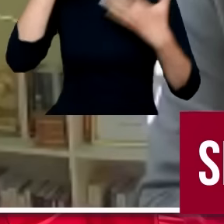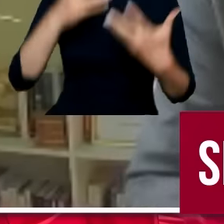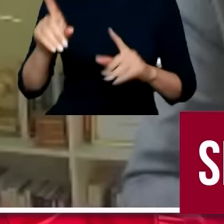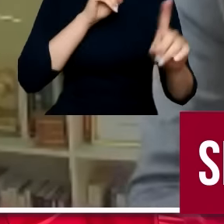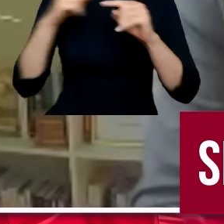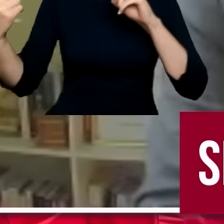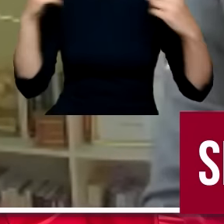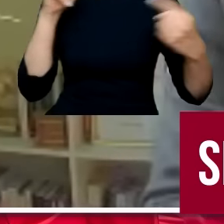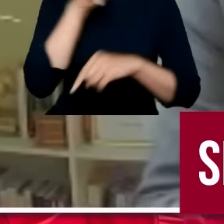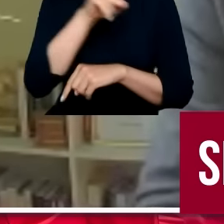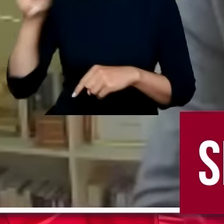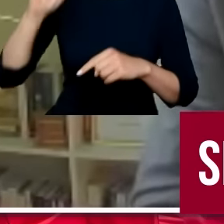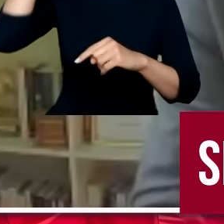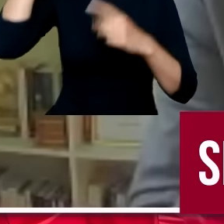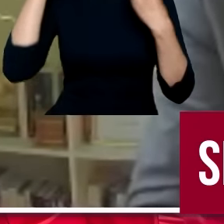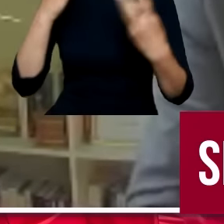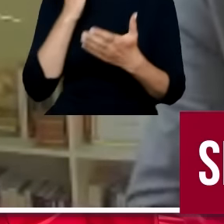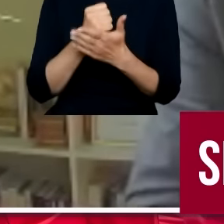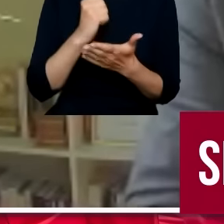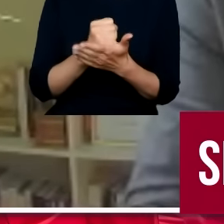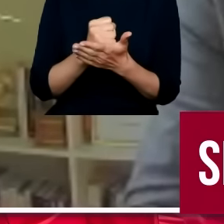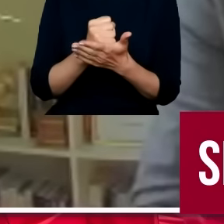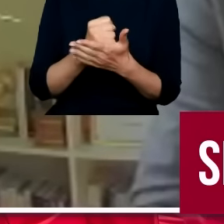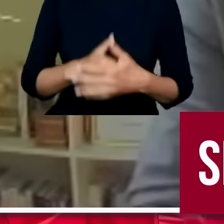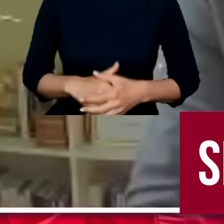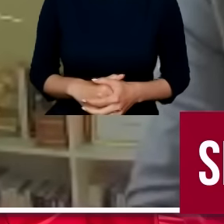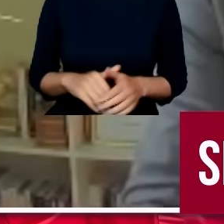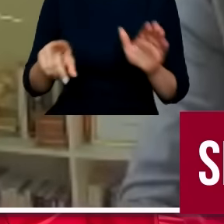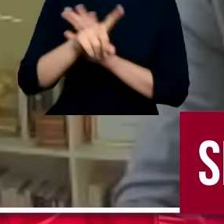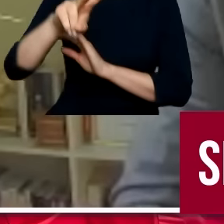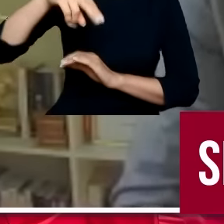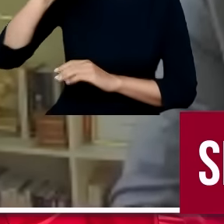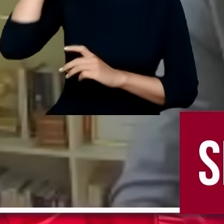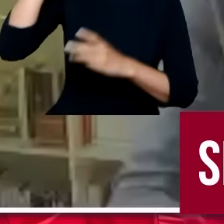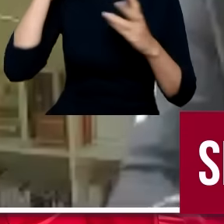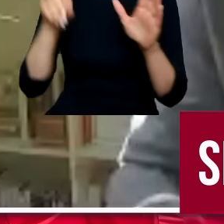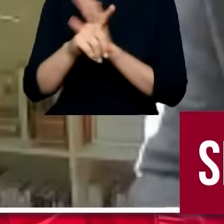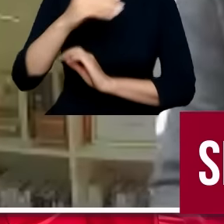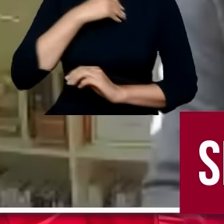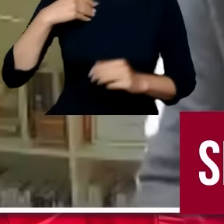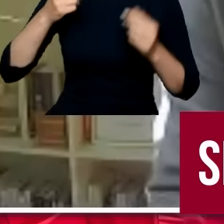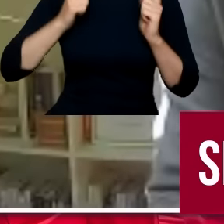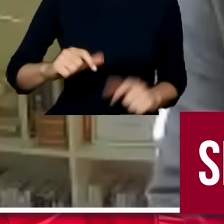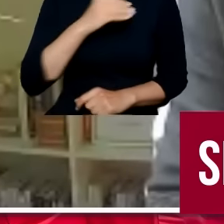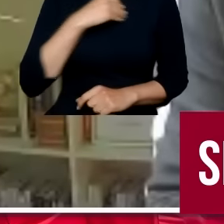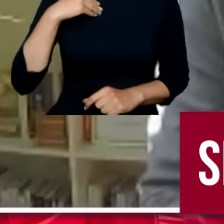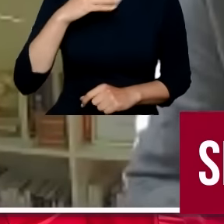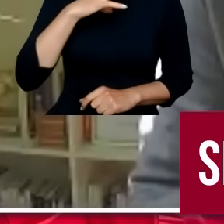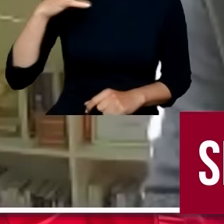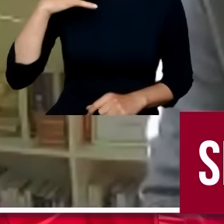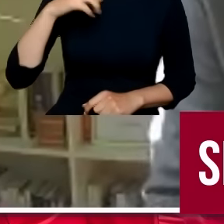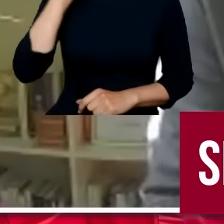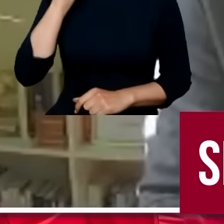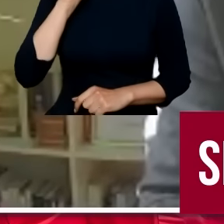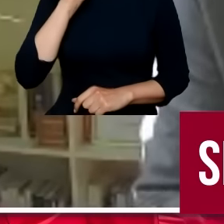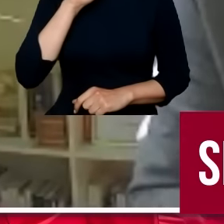rozmawiać O kluczowych i ważnych sprawach i dla Unii Europejskiej i dla polskiego rolnictwa polskiej gospodarki próbuje się wrzucić zaszufladkować